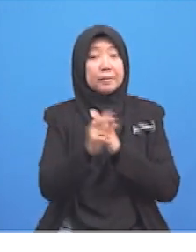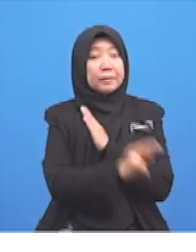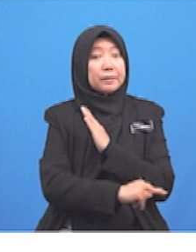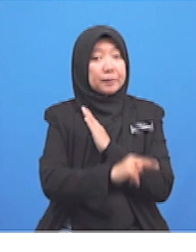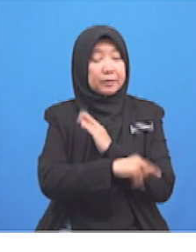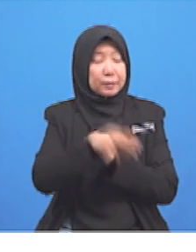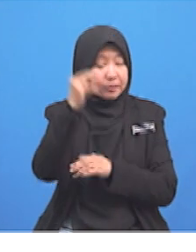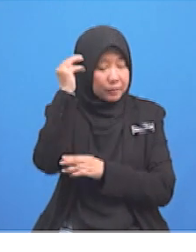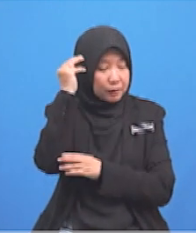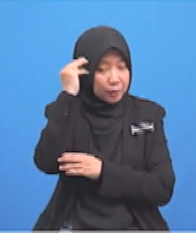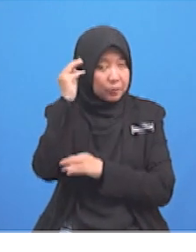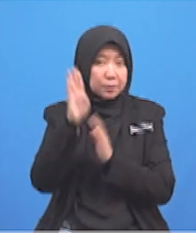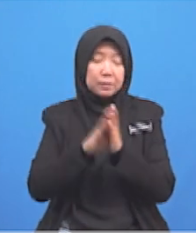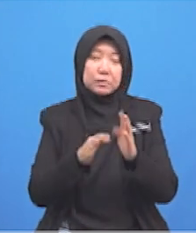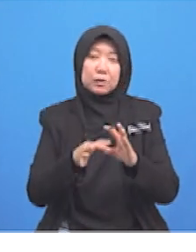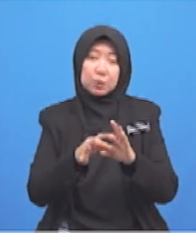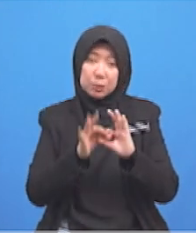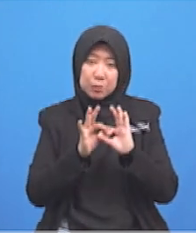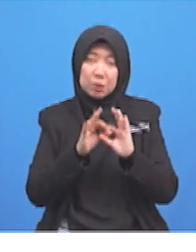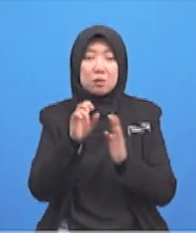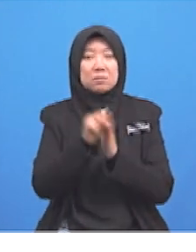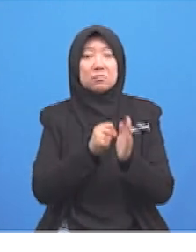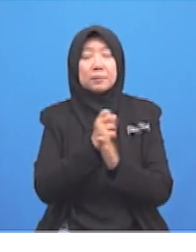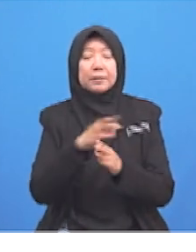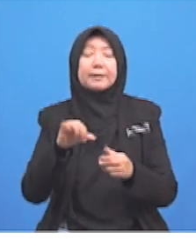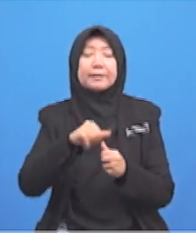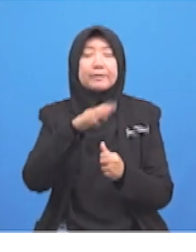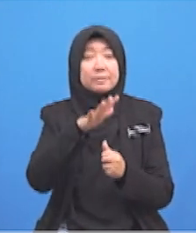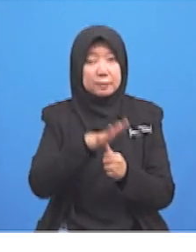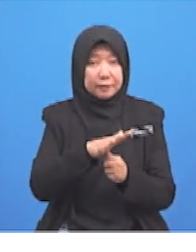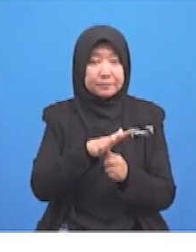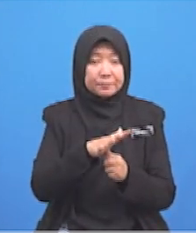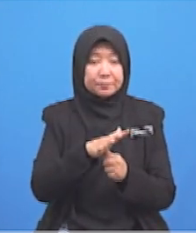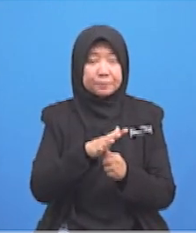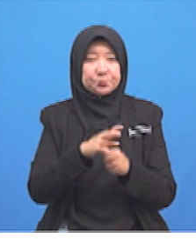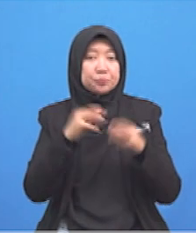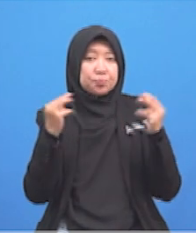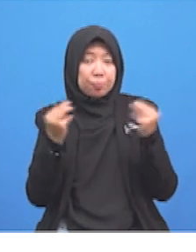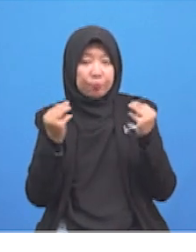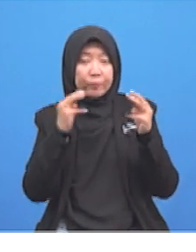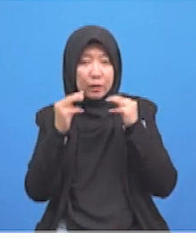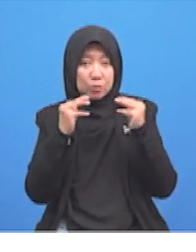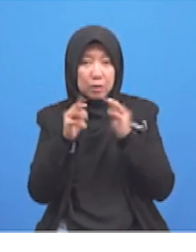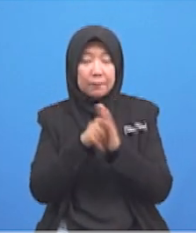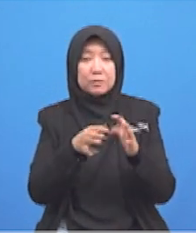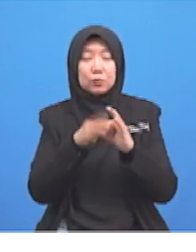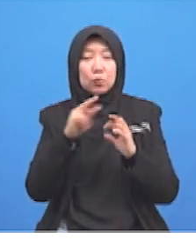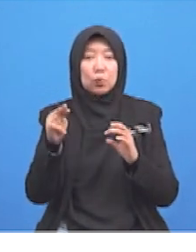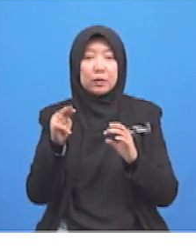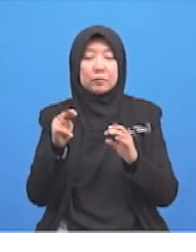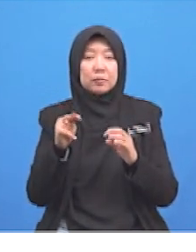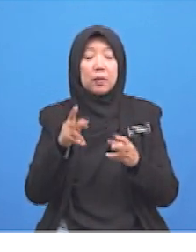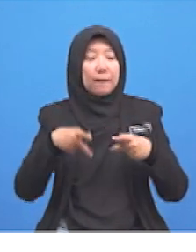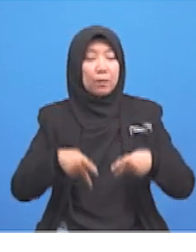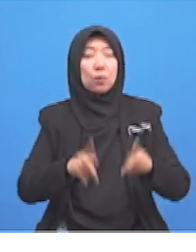Bersekutu? Sebenarnya, kesan penubuhan Majlis Mesyuarat Persekutuan ini telah memberikan